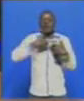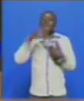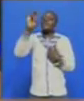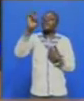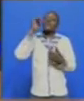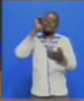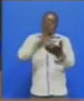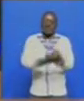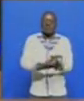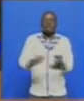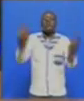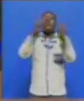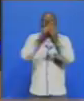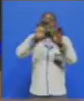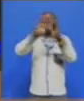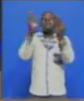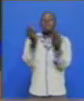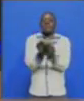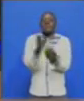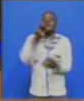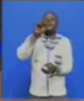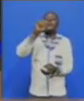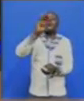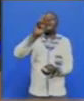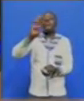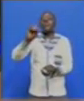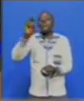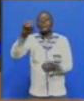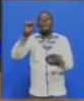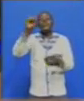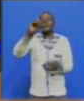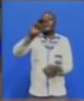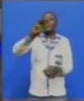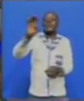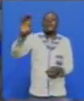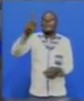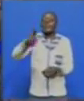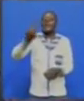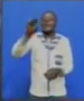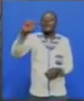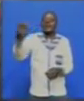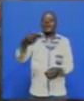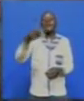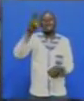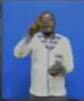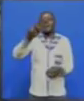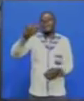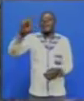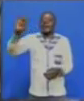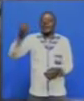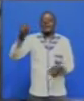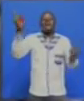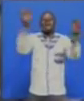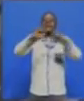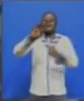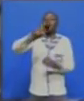rencontrer dans notre famille des Kambou, des Somé, des Da et des Palais. C'est un système appelé matriarcat qui